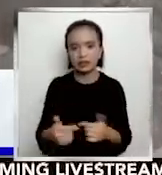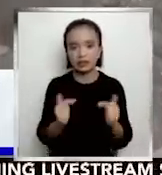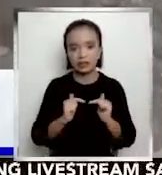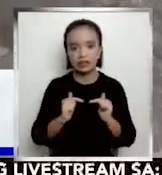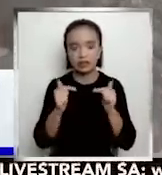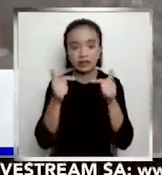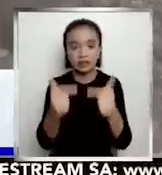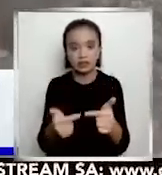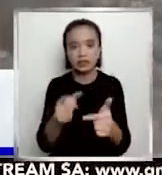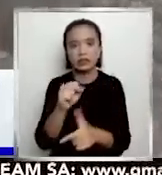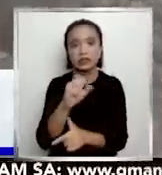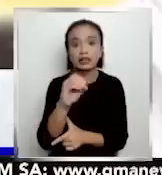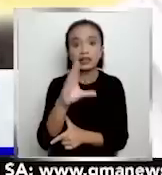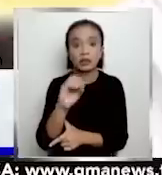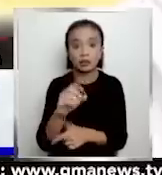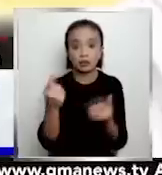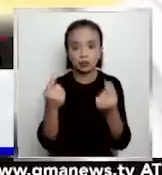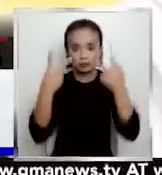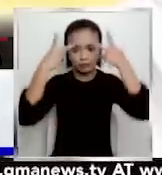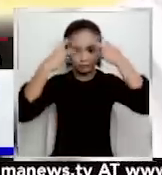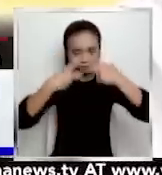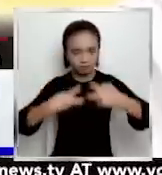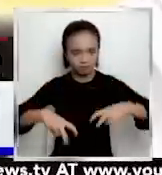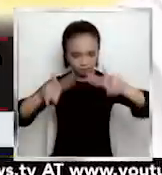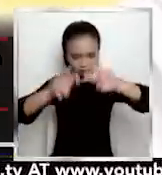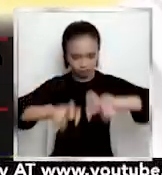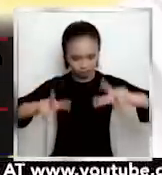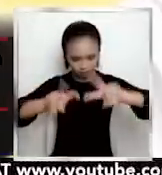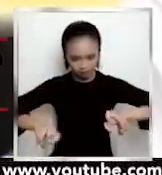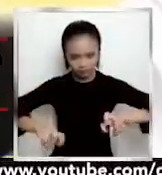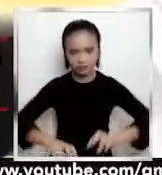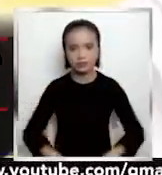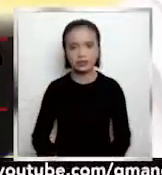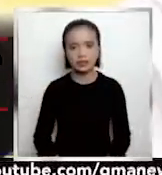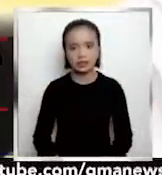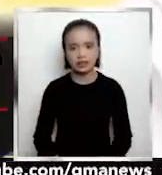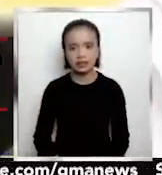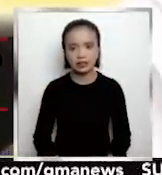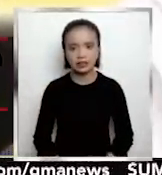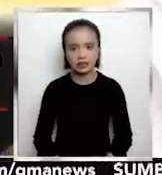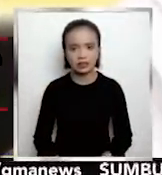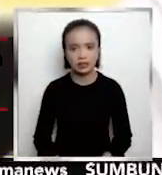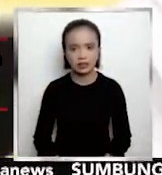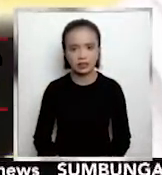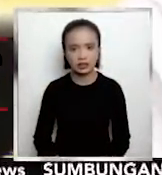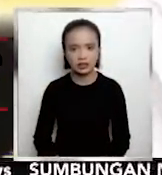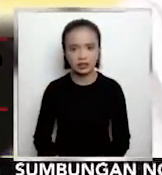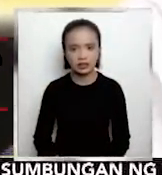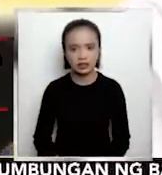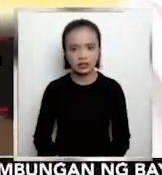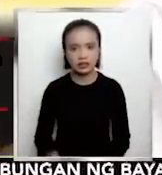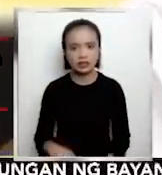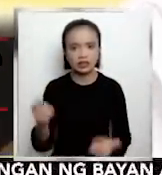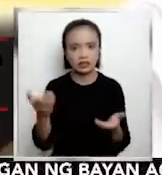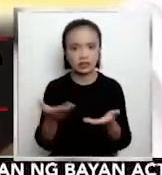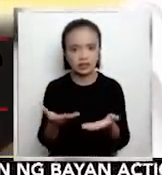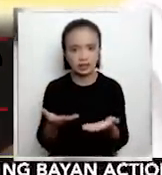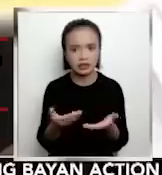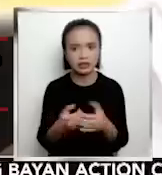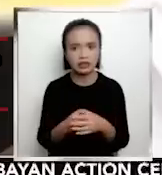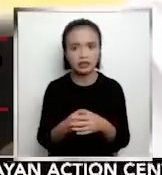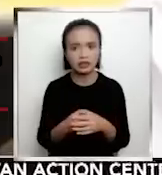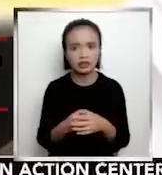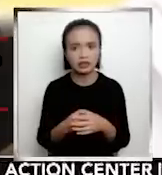sa gagawing mga eksaminasyon. Nakita, pinakita sa atin yung picture, kaya po, ngayon na